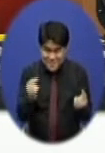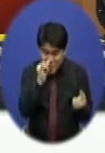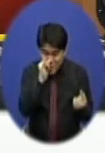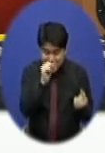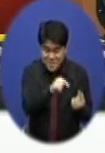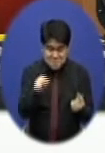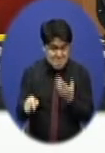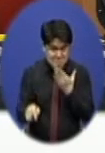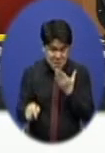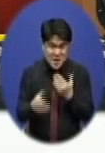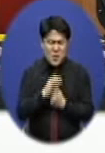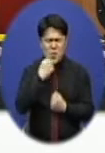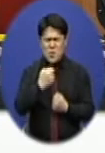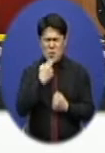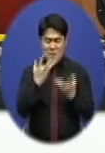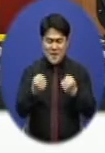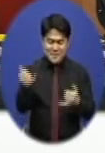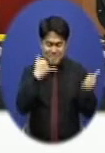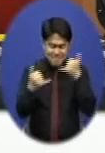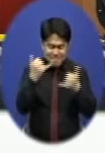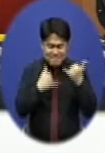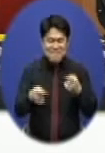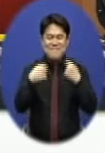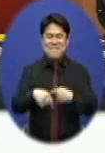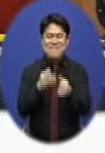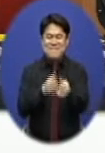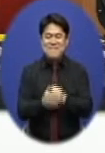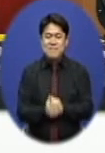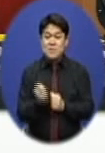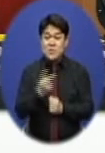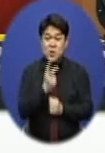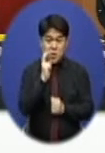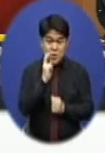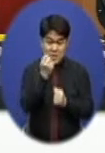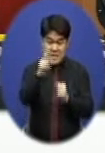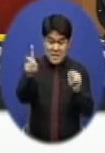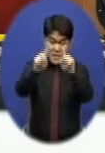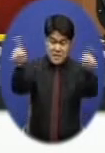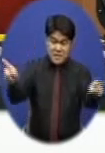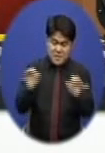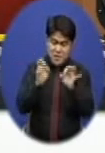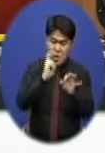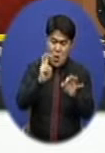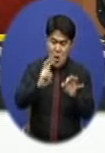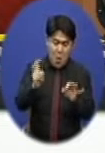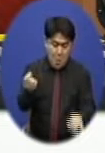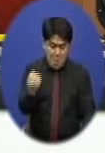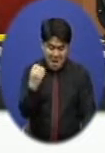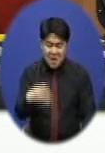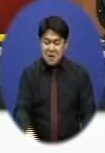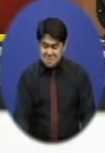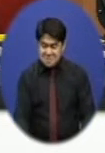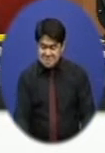힘들지 않겠죠? 그렇습니다. 많은 참여 기다리겠습니다. 네, 그리고 시청자가 직접 심사를 하는 5번 시청자 심사도